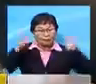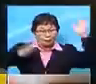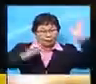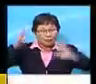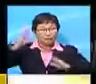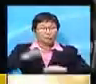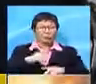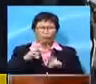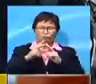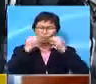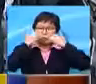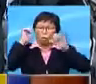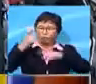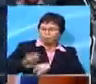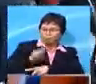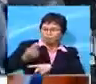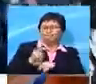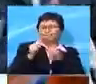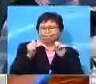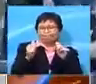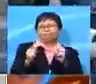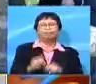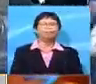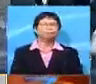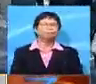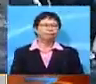very well trained.